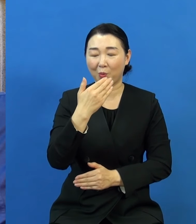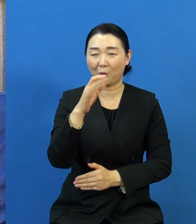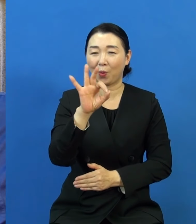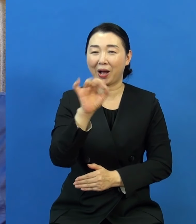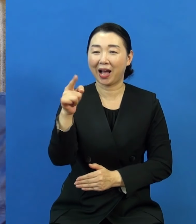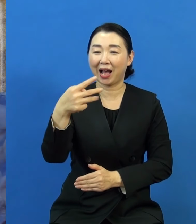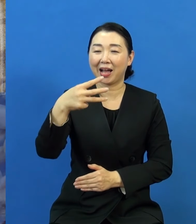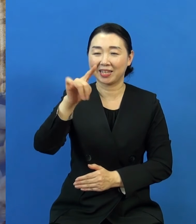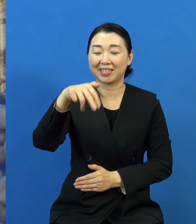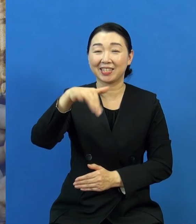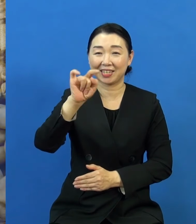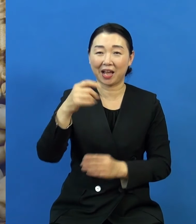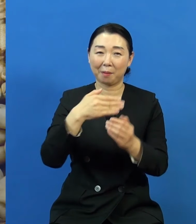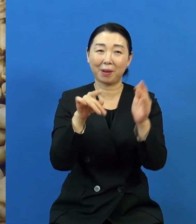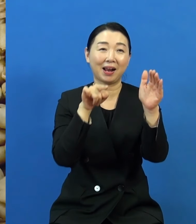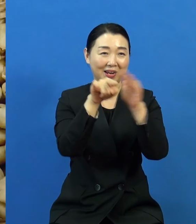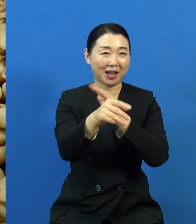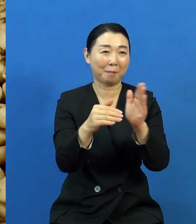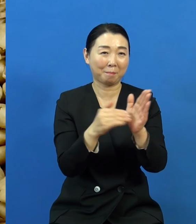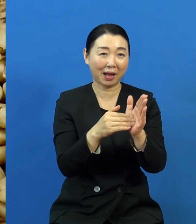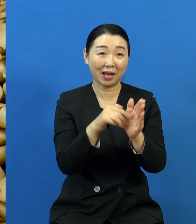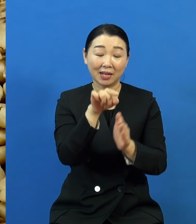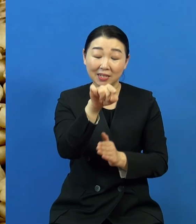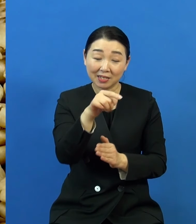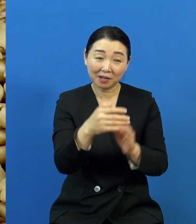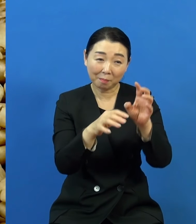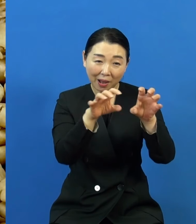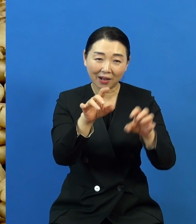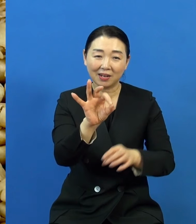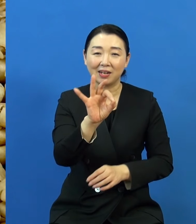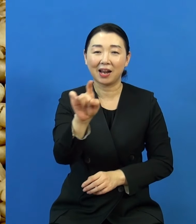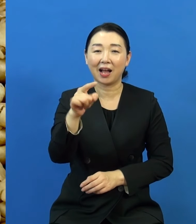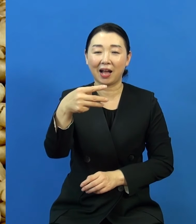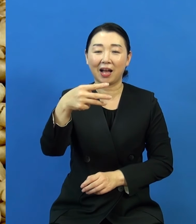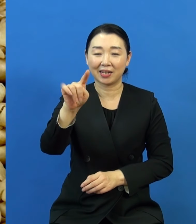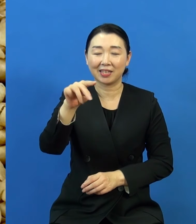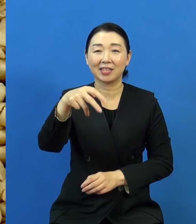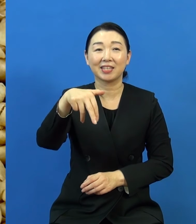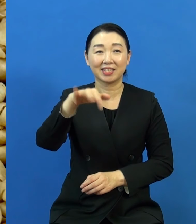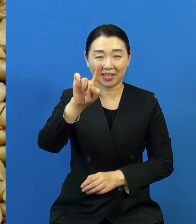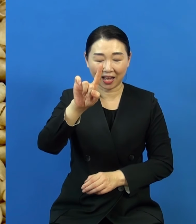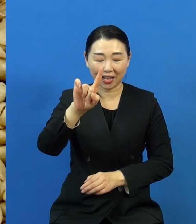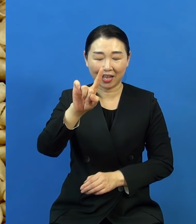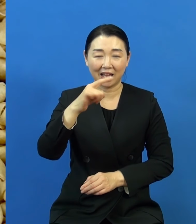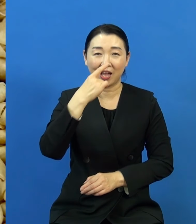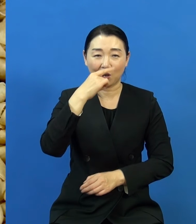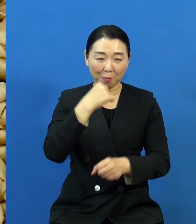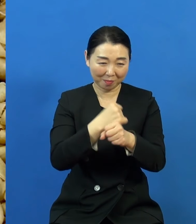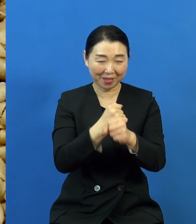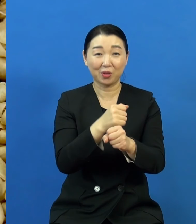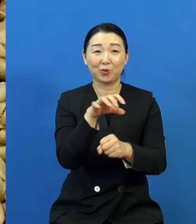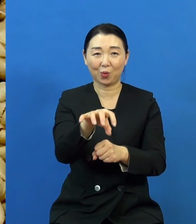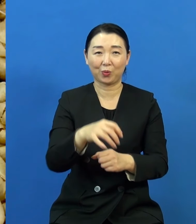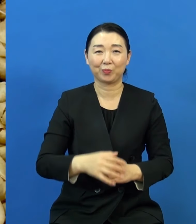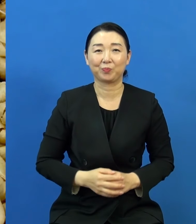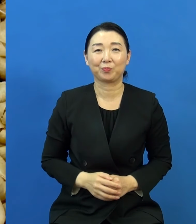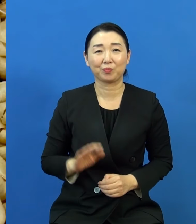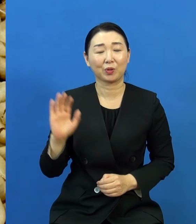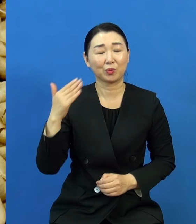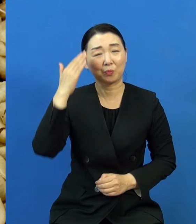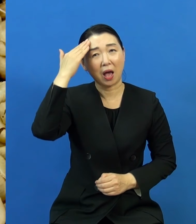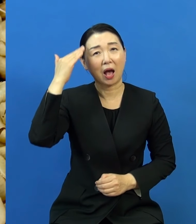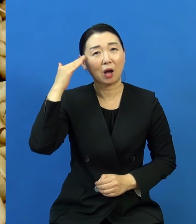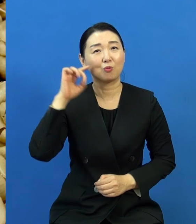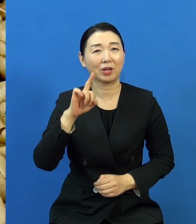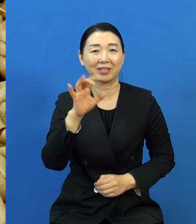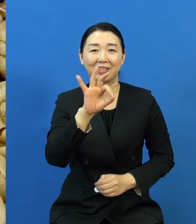향했습니다. 그 마을은 아리차라고 하는 커피를 생산하고 있는 마을이었는데 최근에 한국에도